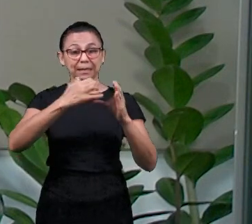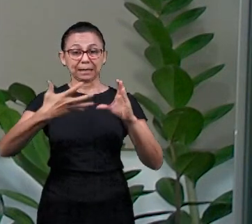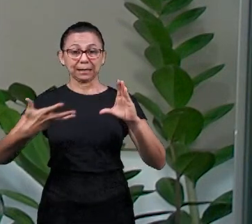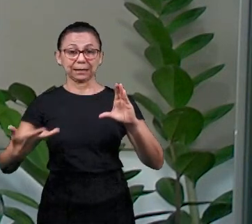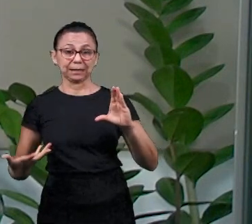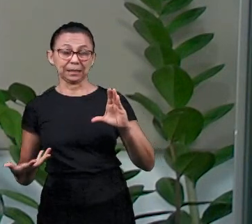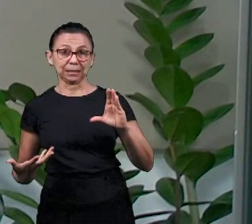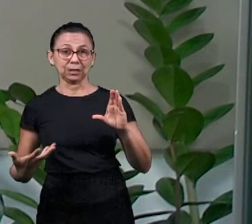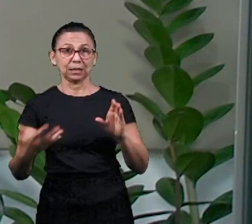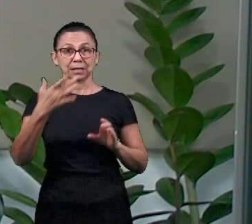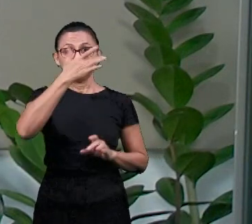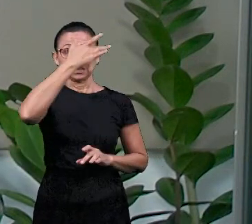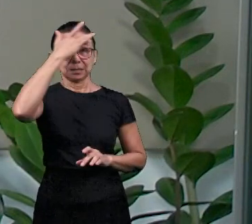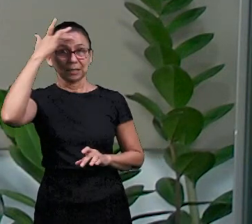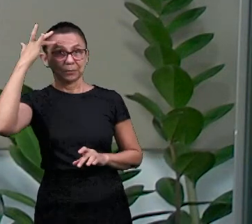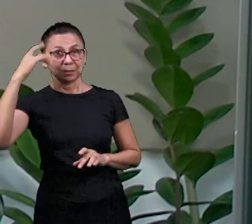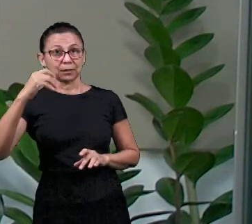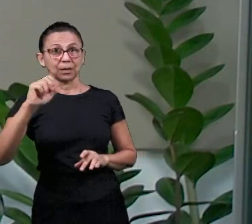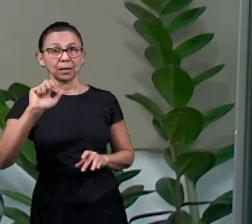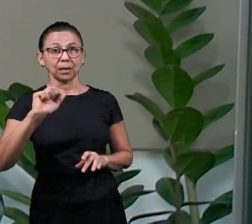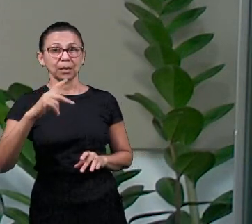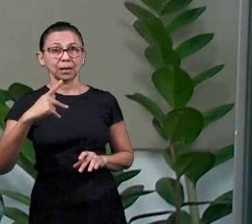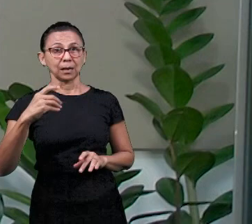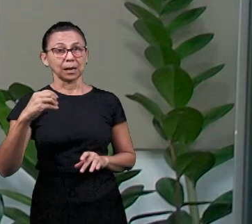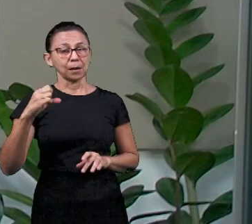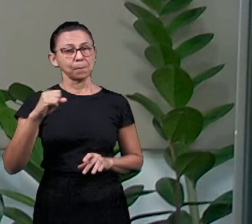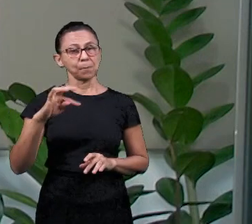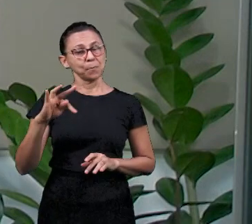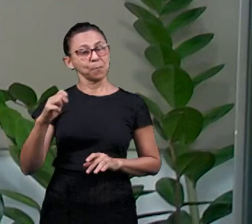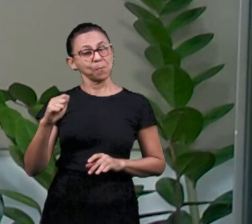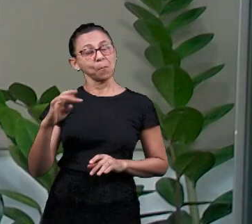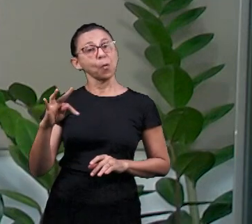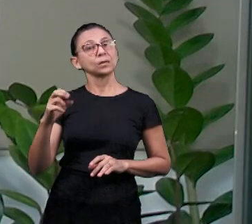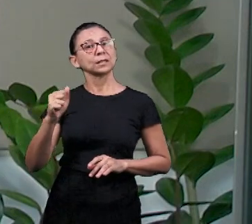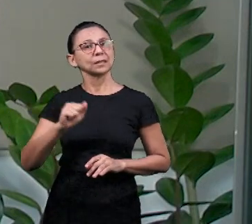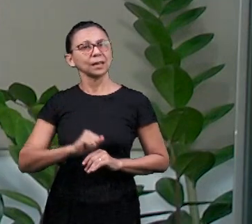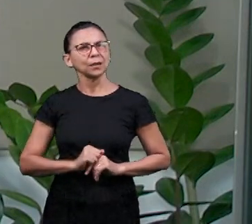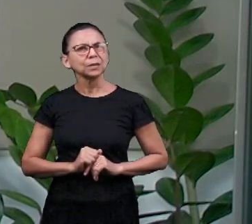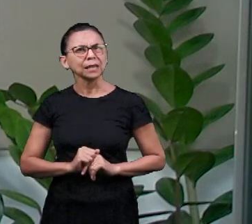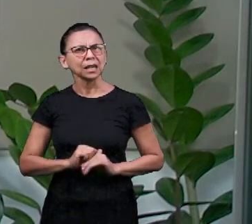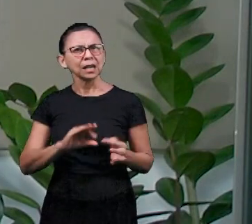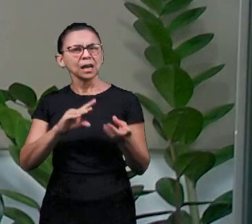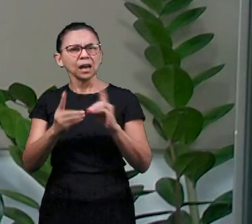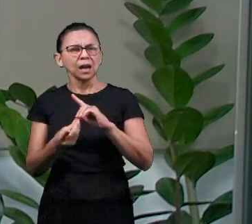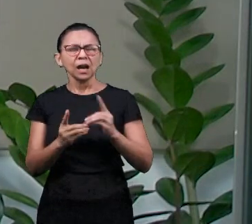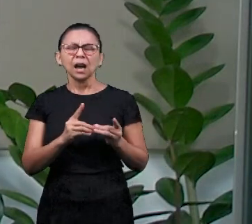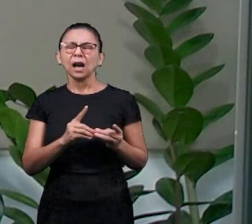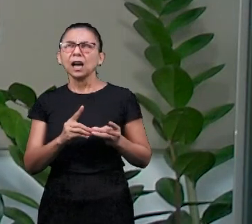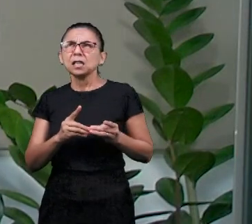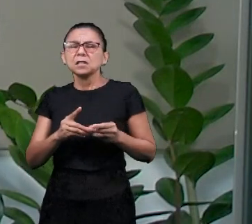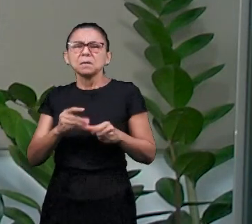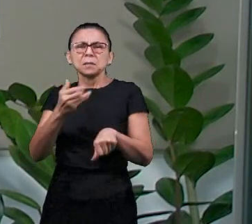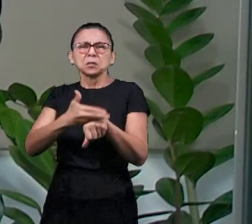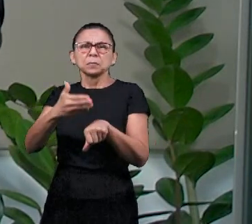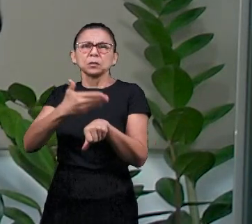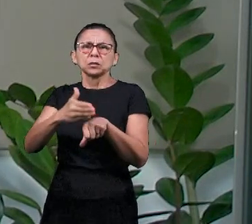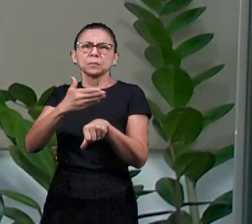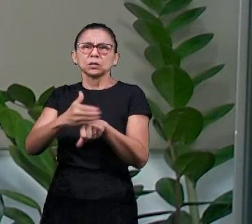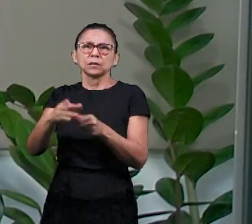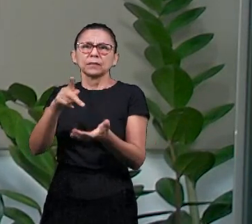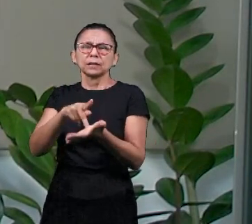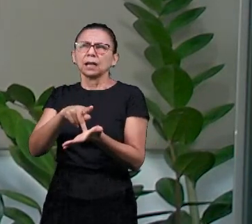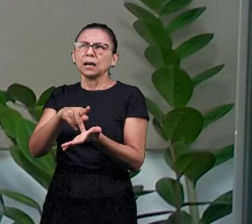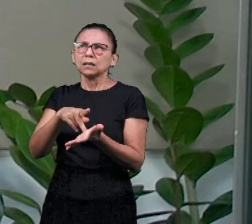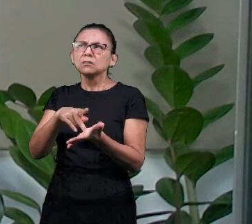enfin, la caractéristique de l'apostate, il s'éloigne de ce que c'est la vérité, et après il commence à dire que la vérité, c'est plus